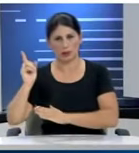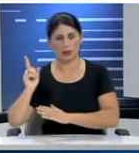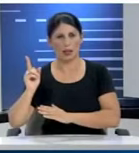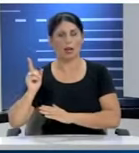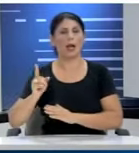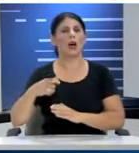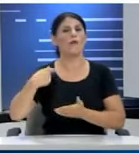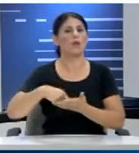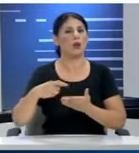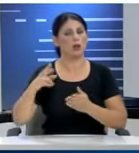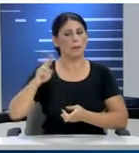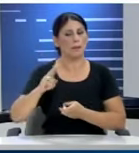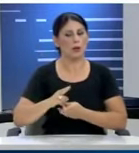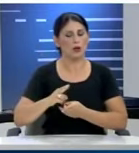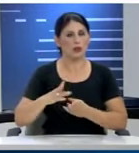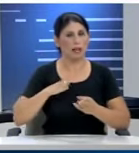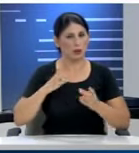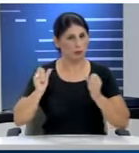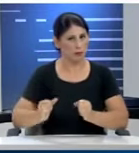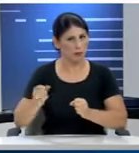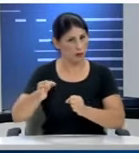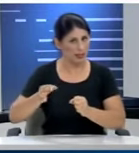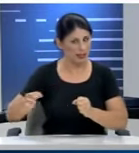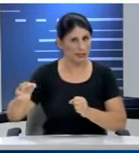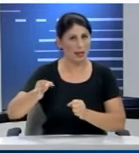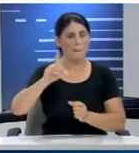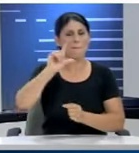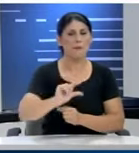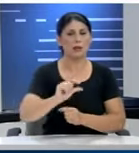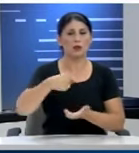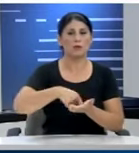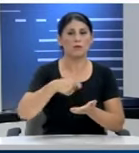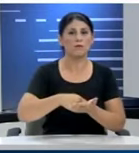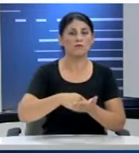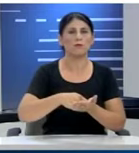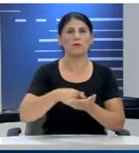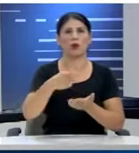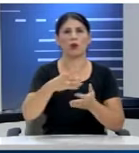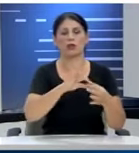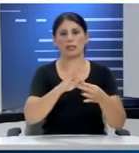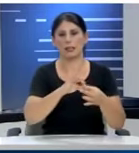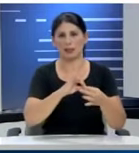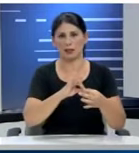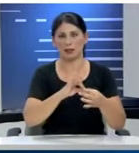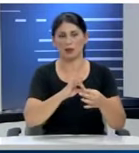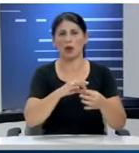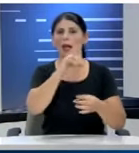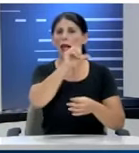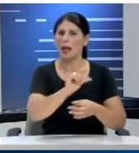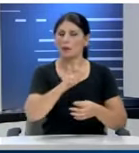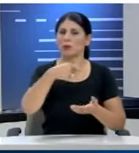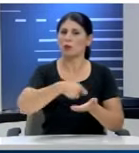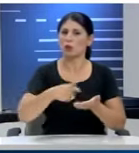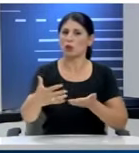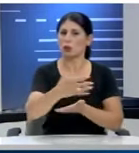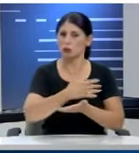κατοίκους νησιών, μείωση φόρου συνεταιρισμών στο 10%, μείωση κόστους θέρμανσης για ορεινές περιοχές, έκπτωση από το